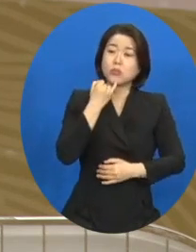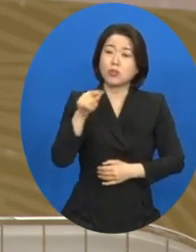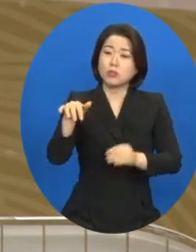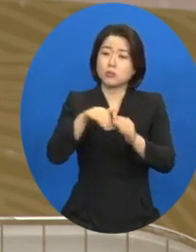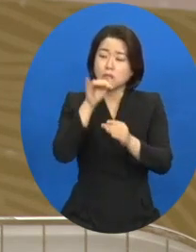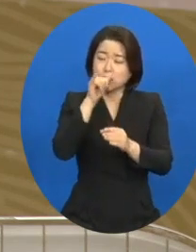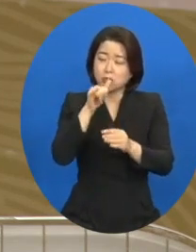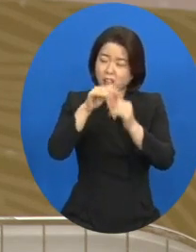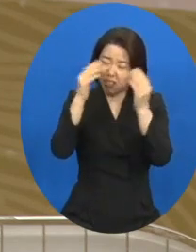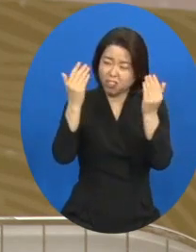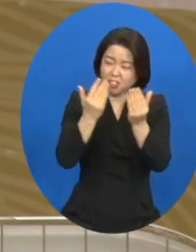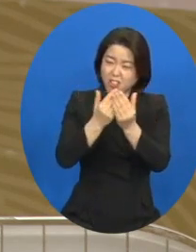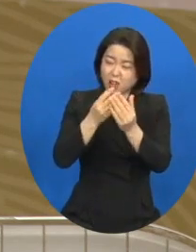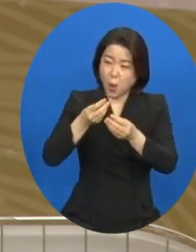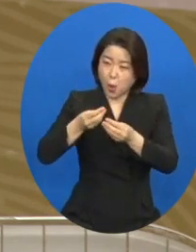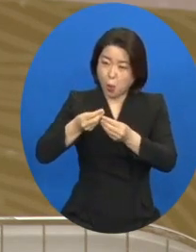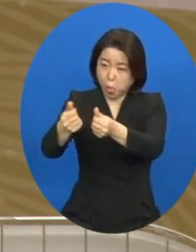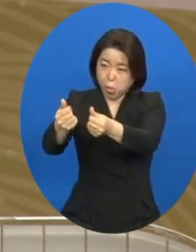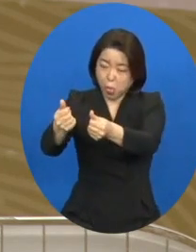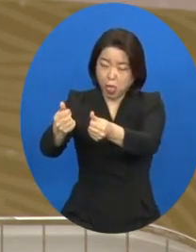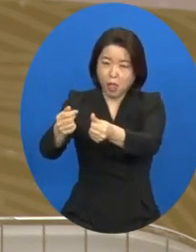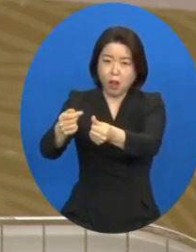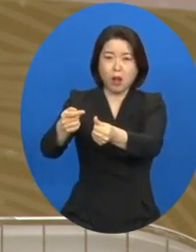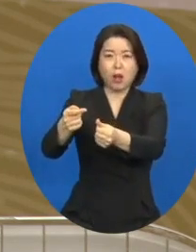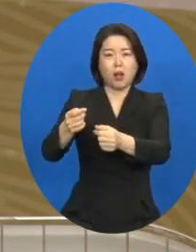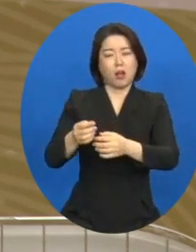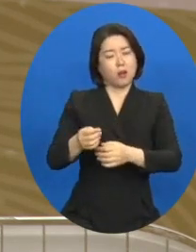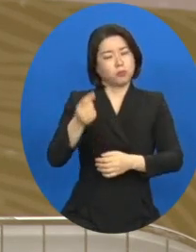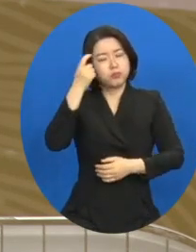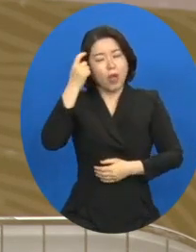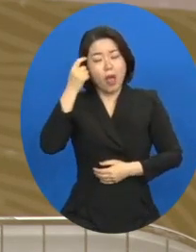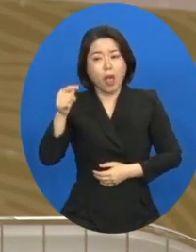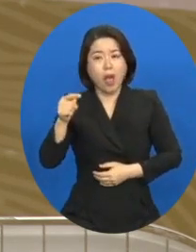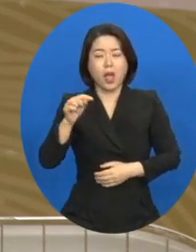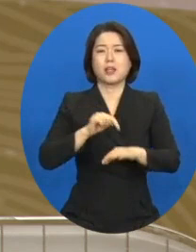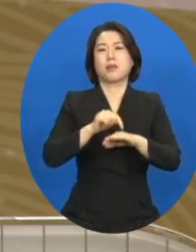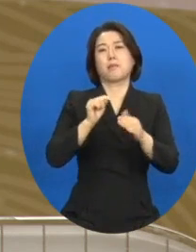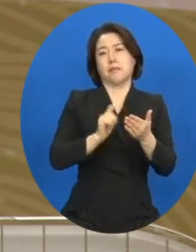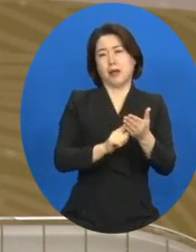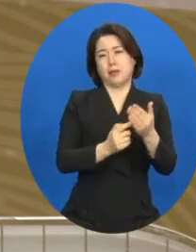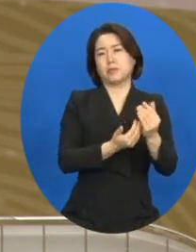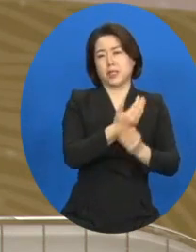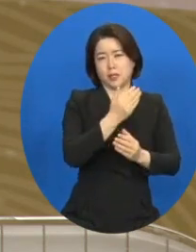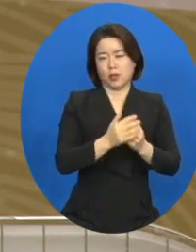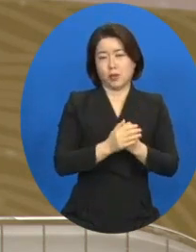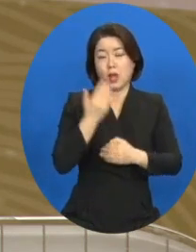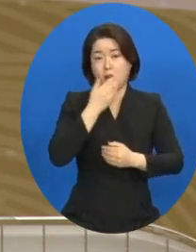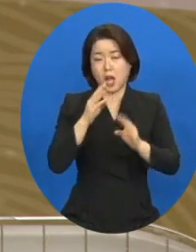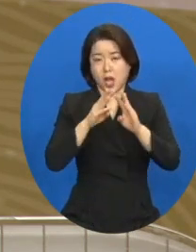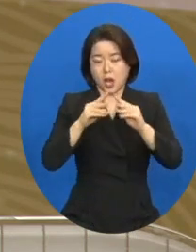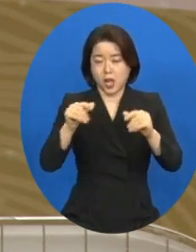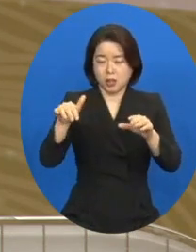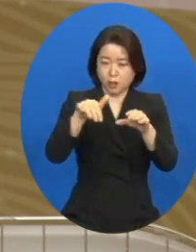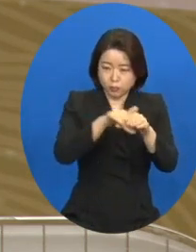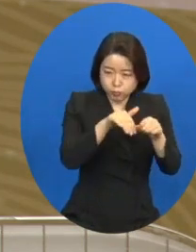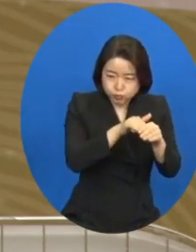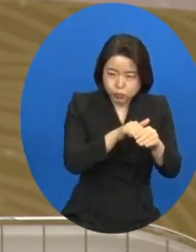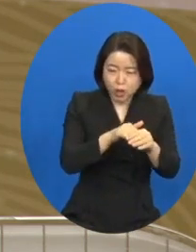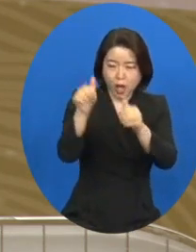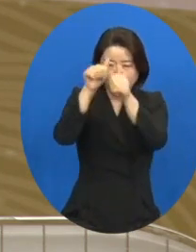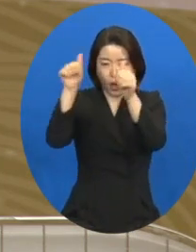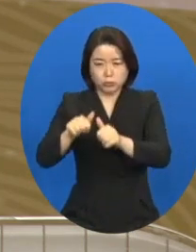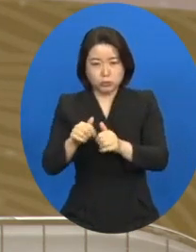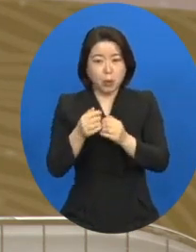되나? 그런 마음으로 가나안 땅의 문화와 우상 숭배